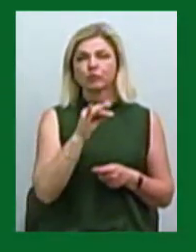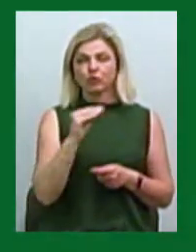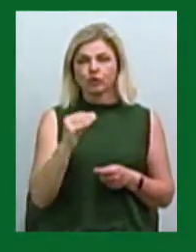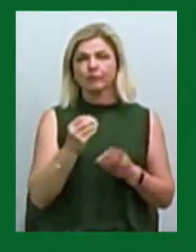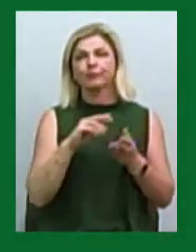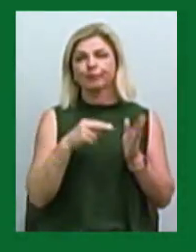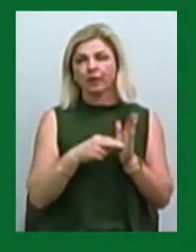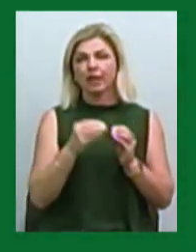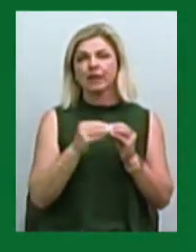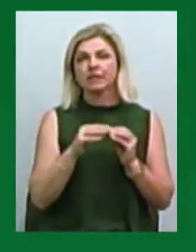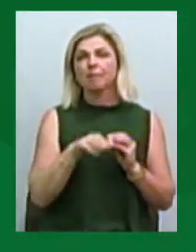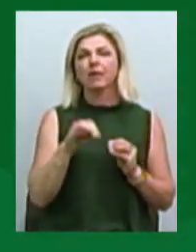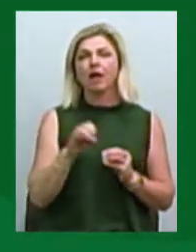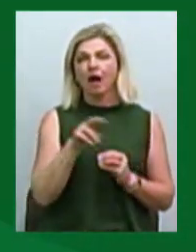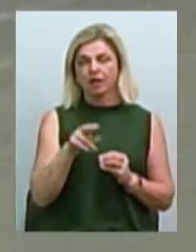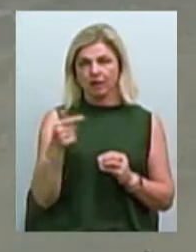понад 10 мільярдів гривень.